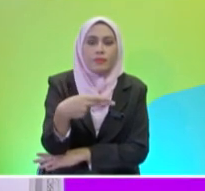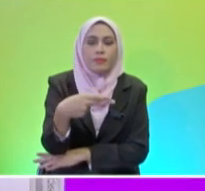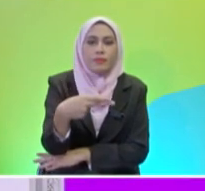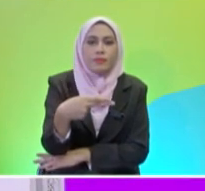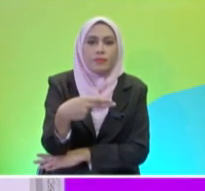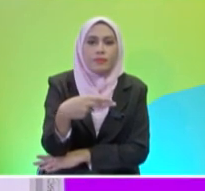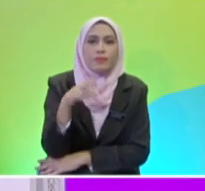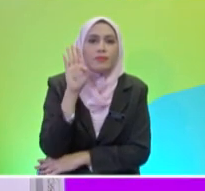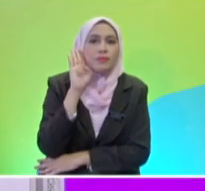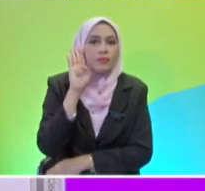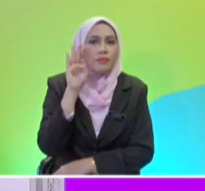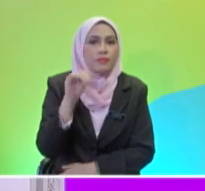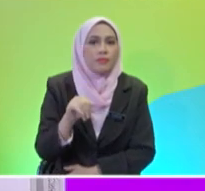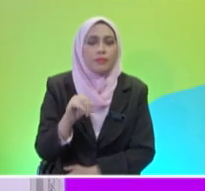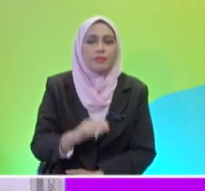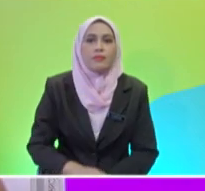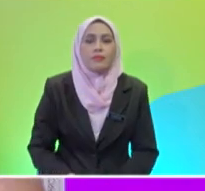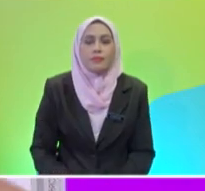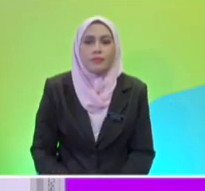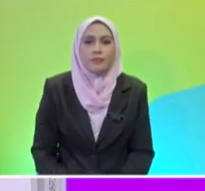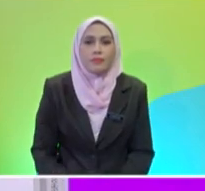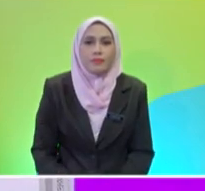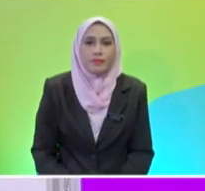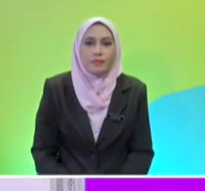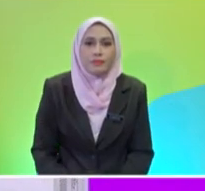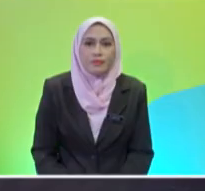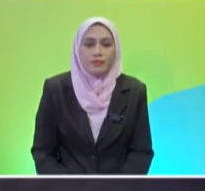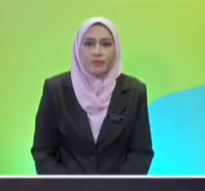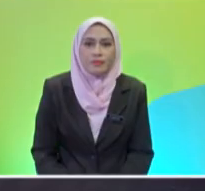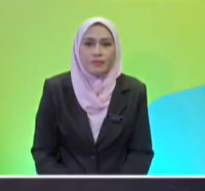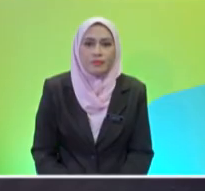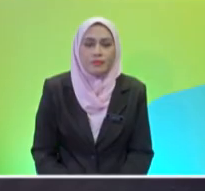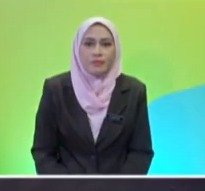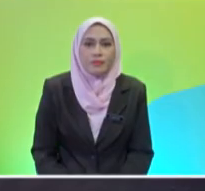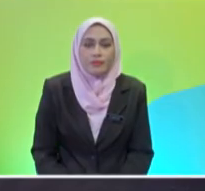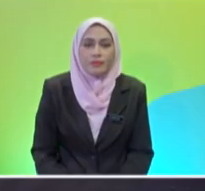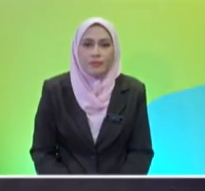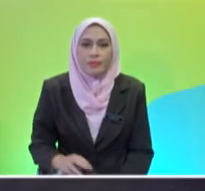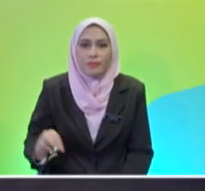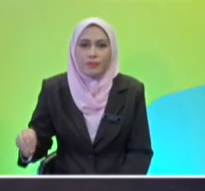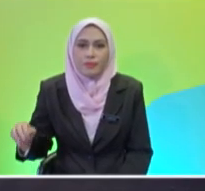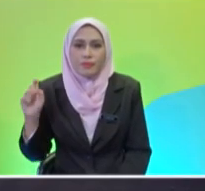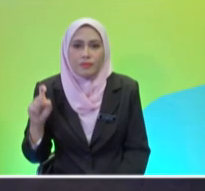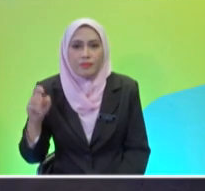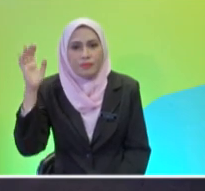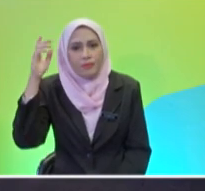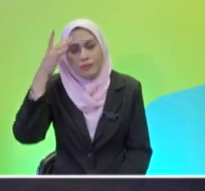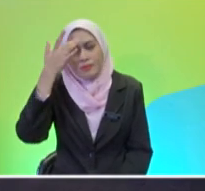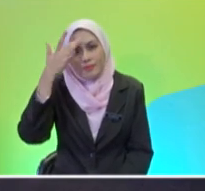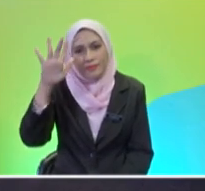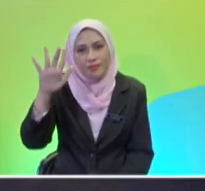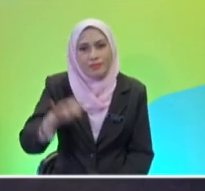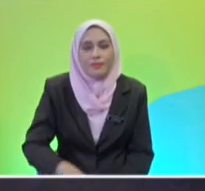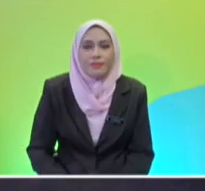L-E-L-B-A-H-B-A-H. Lebah. Pandailah Ria ya. Anak-anak murid cikgu dekat rumah pun mesti pandai